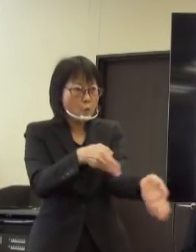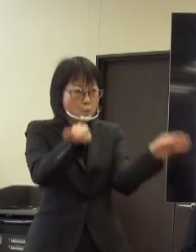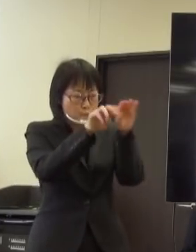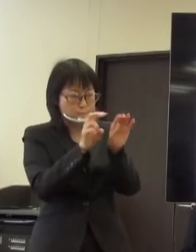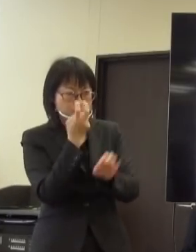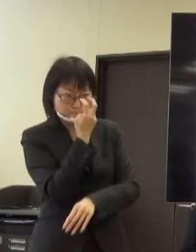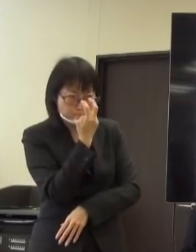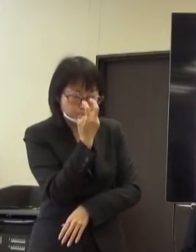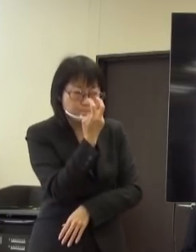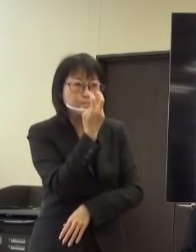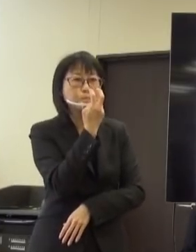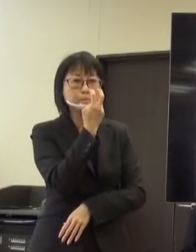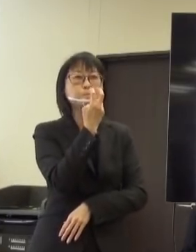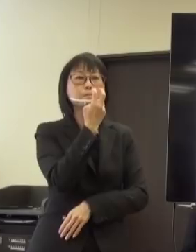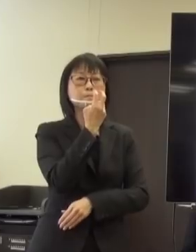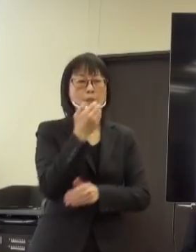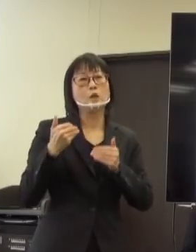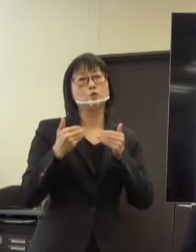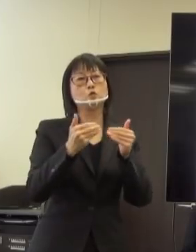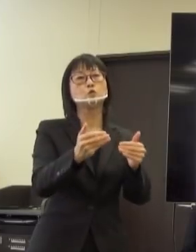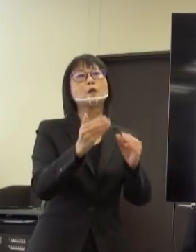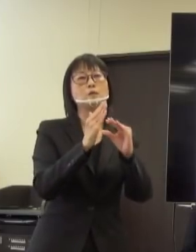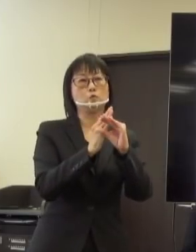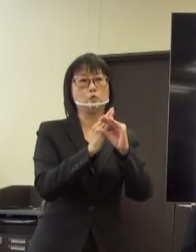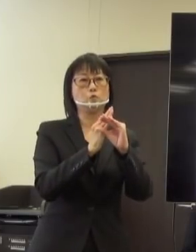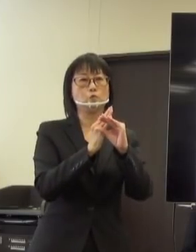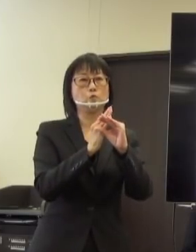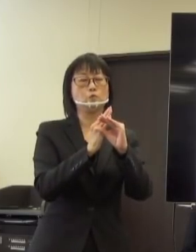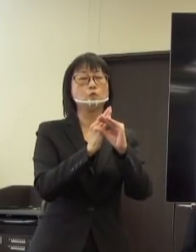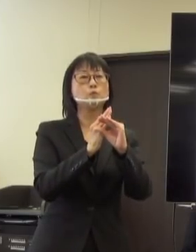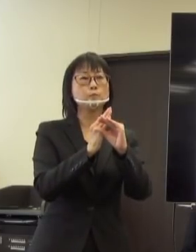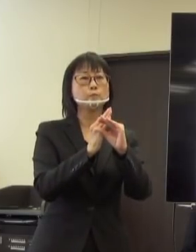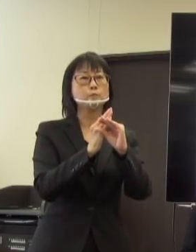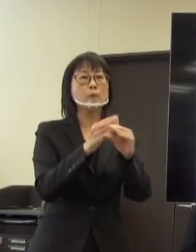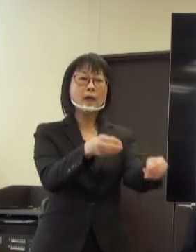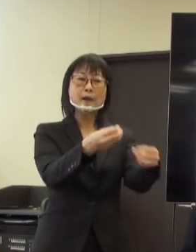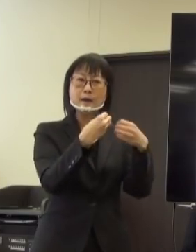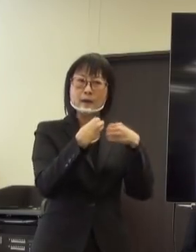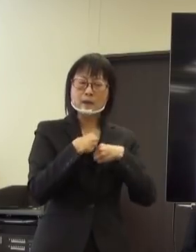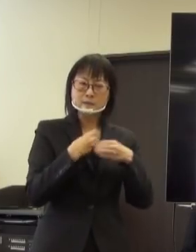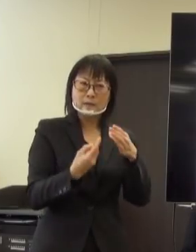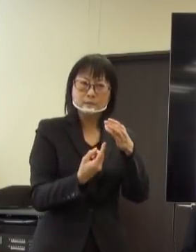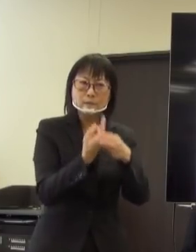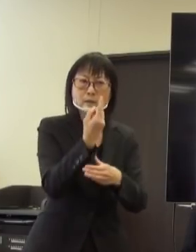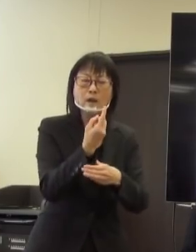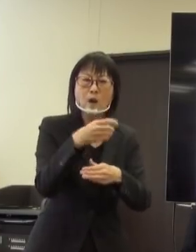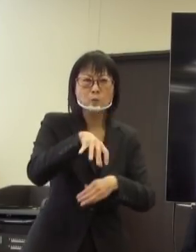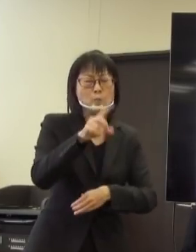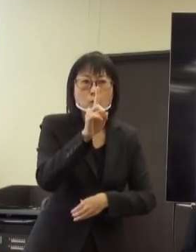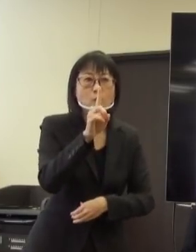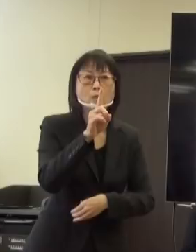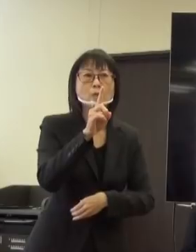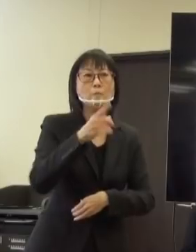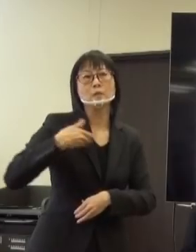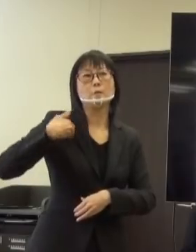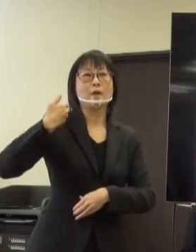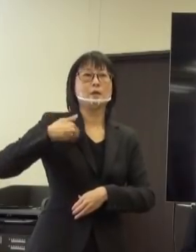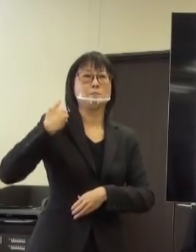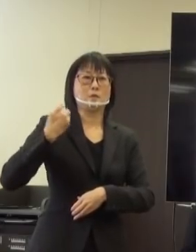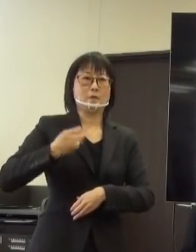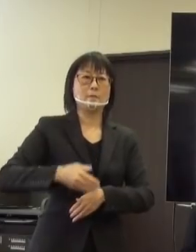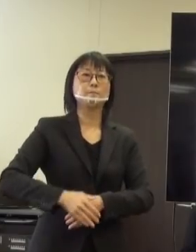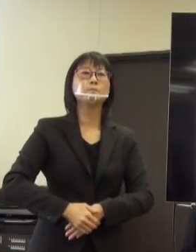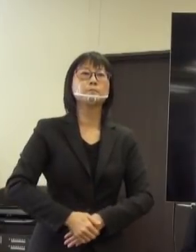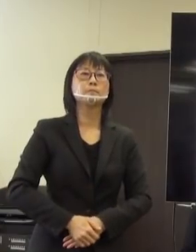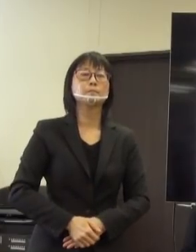調査を実施しているところでありまして、感染経路等の調査はまだ判明していないという状況